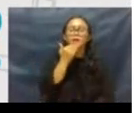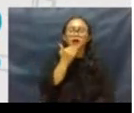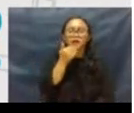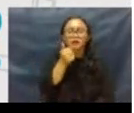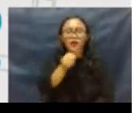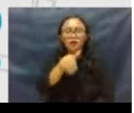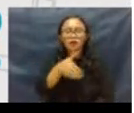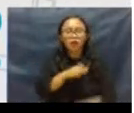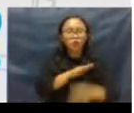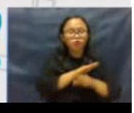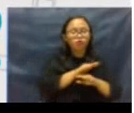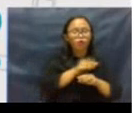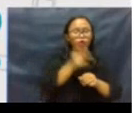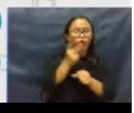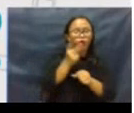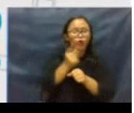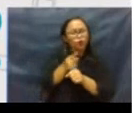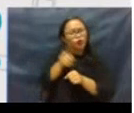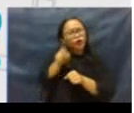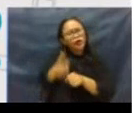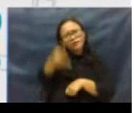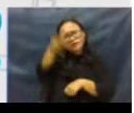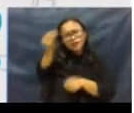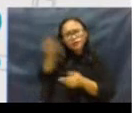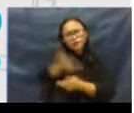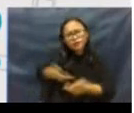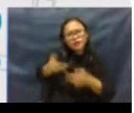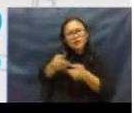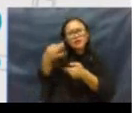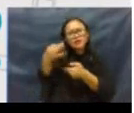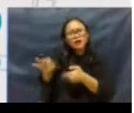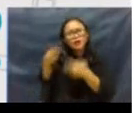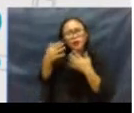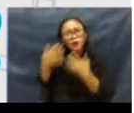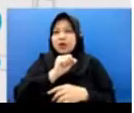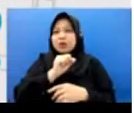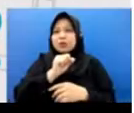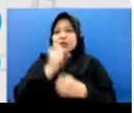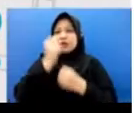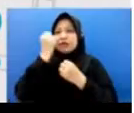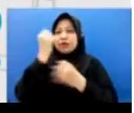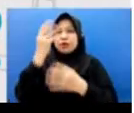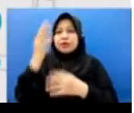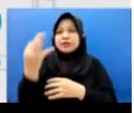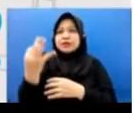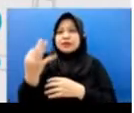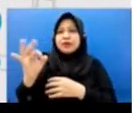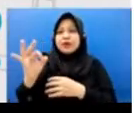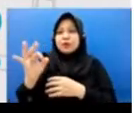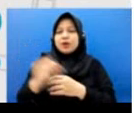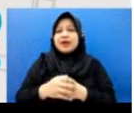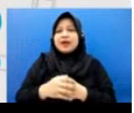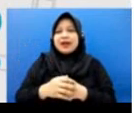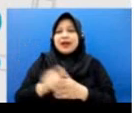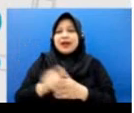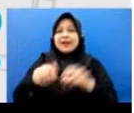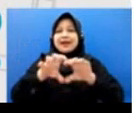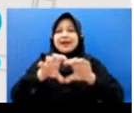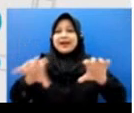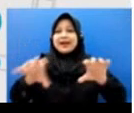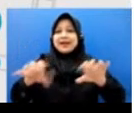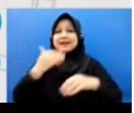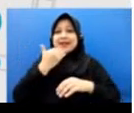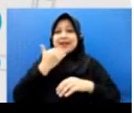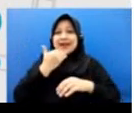up to date dengan keadaan tadi. Nah, dengan simple tools ya, saya menggunakan Google Calendar, kita bisa tahu